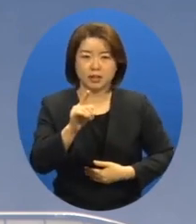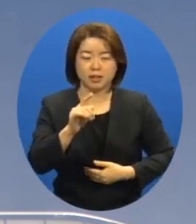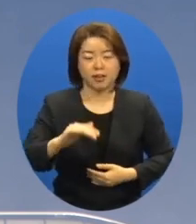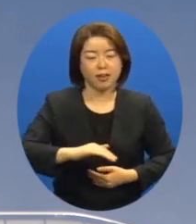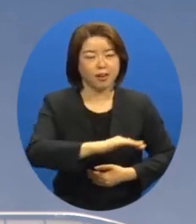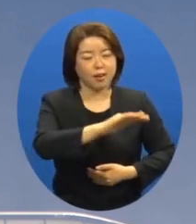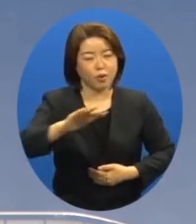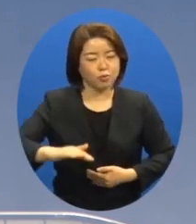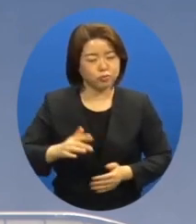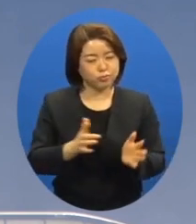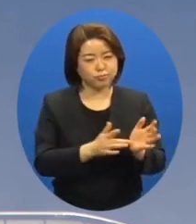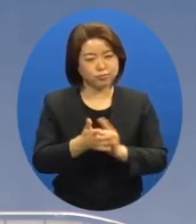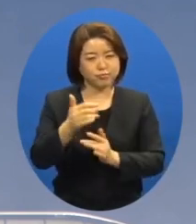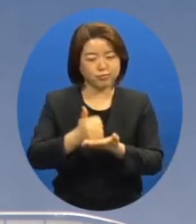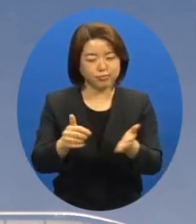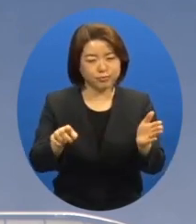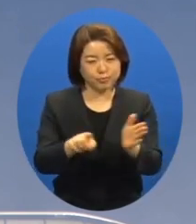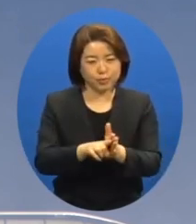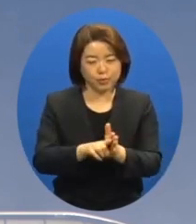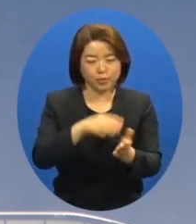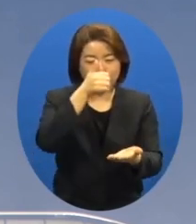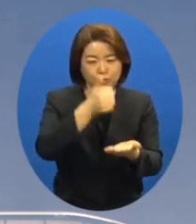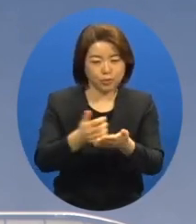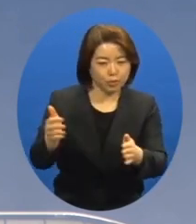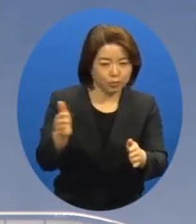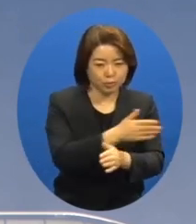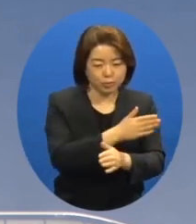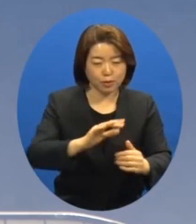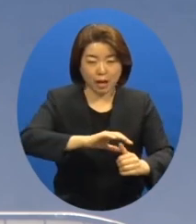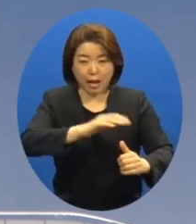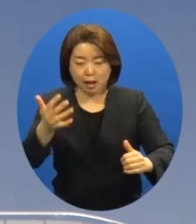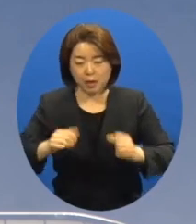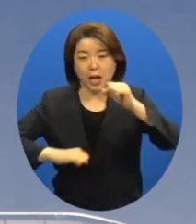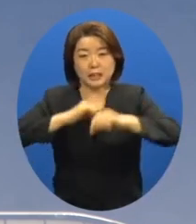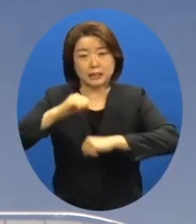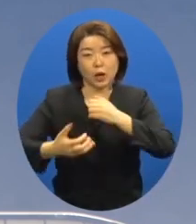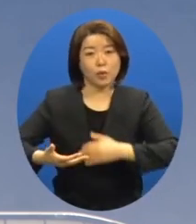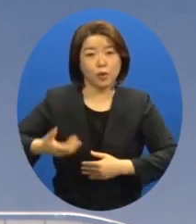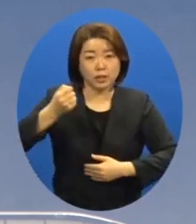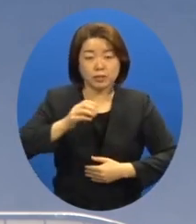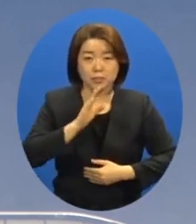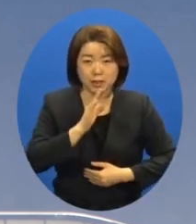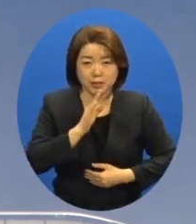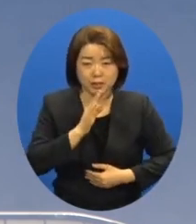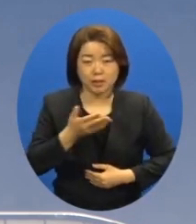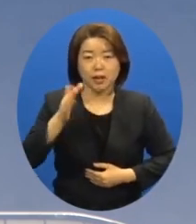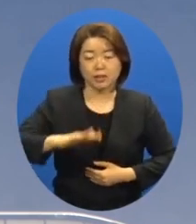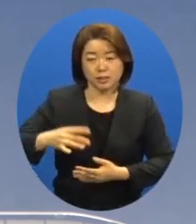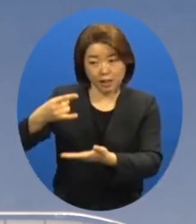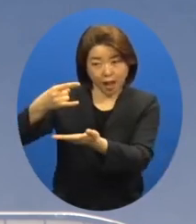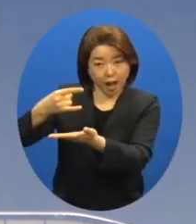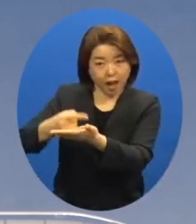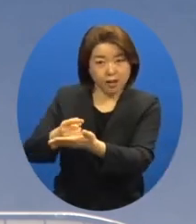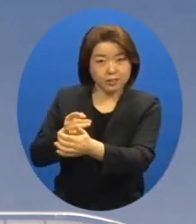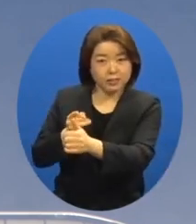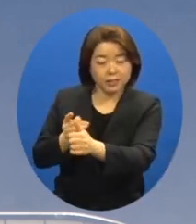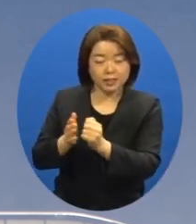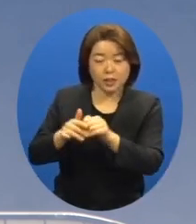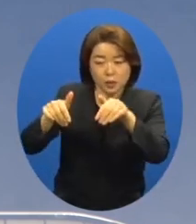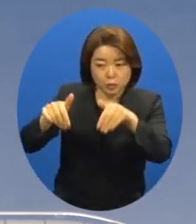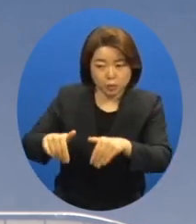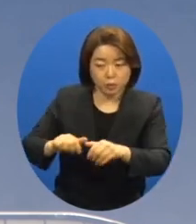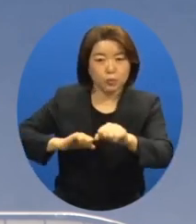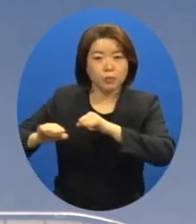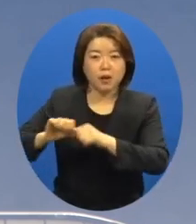우리가 예수를 믿고 죄에서 해방되어 자유를 얻었습니다. 그런데 의에게 이제는 종노릇 하게 됐다는